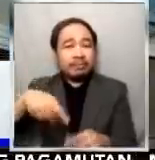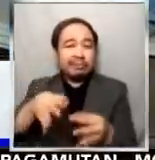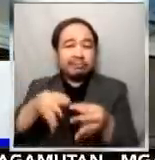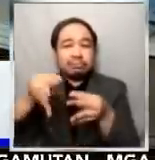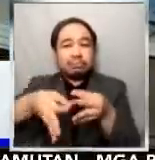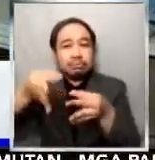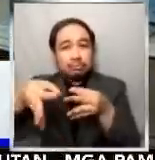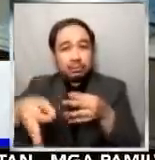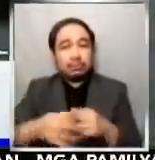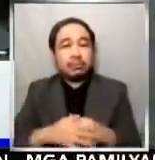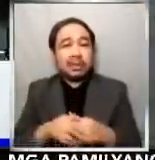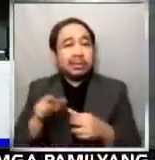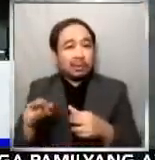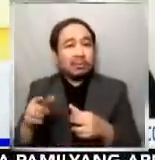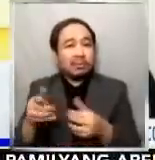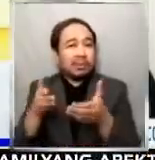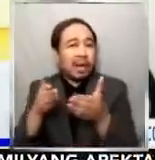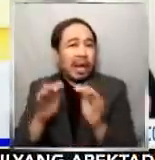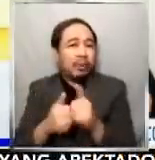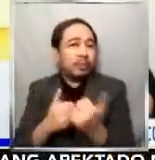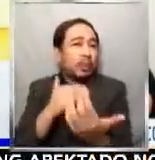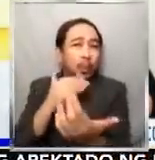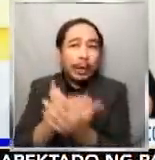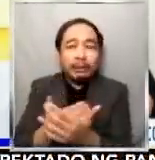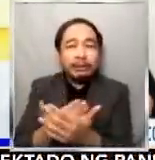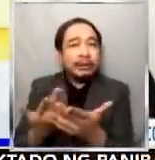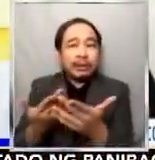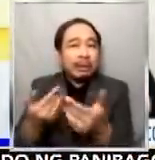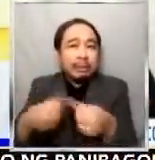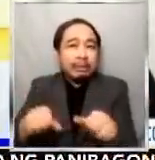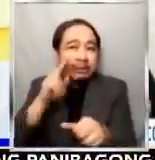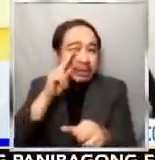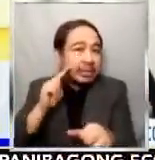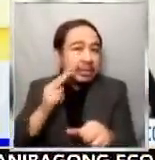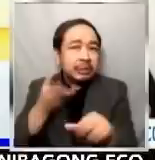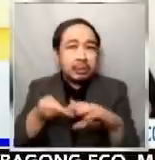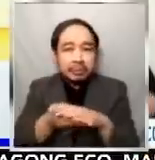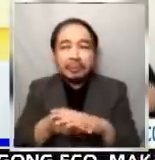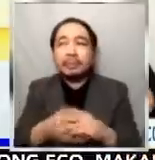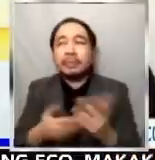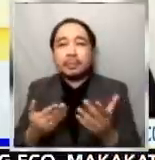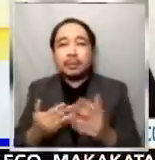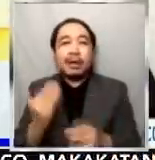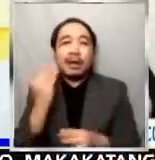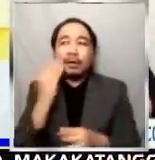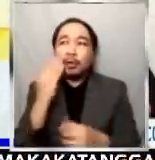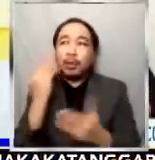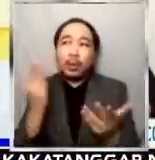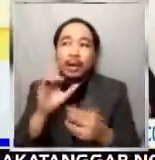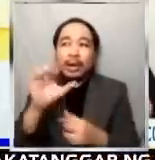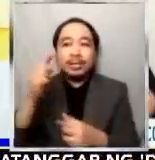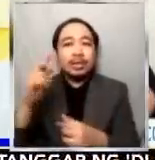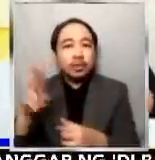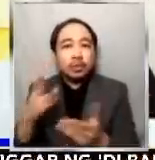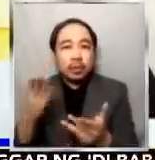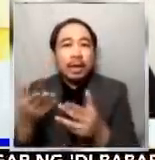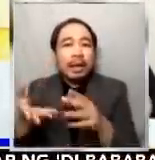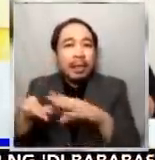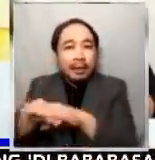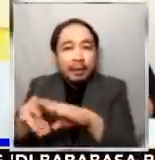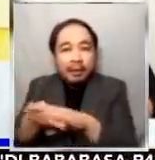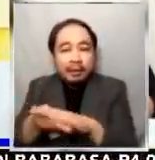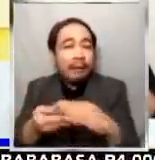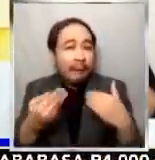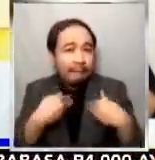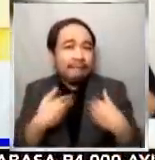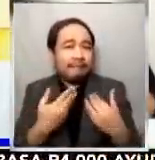daw ito para maiwasan ang katiwalian. Alam namin kung saan LGUs nagkaroon ng corruption. Alam namin kung saan LGUs nagkaroon